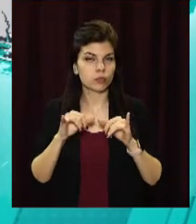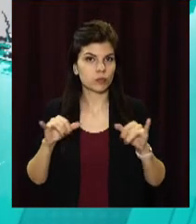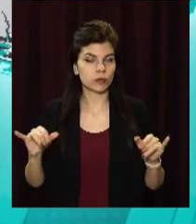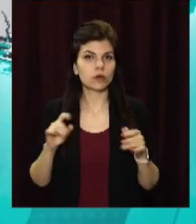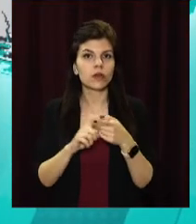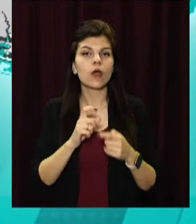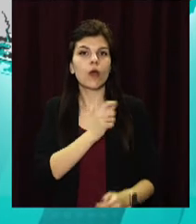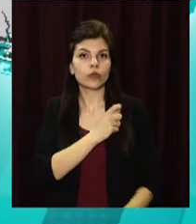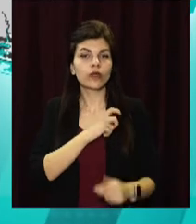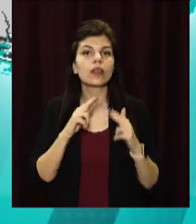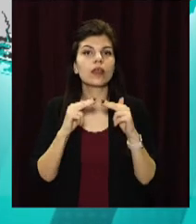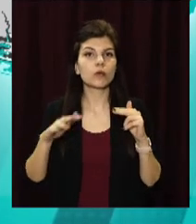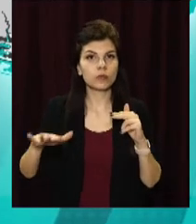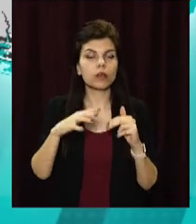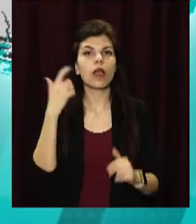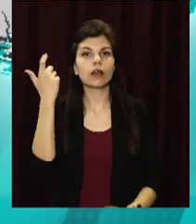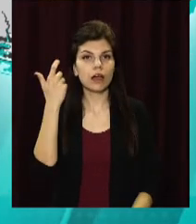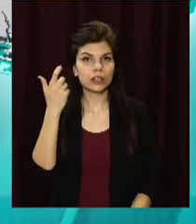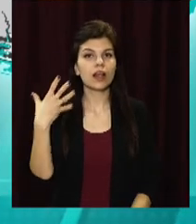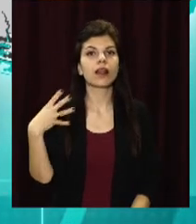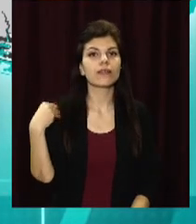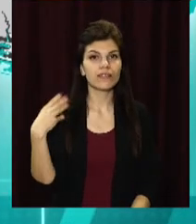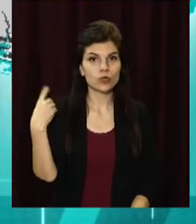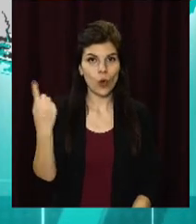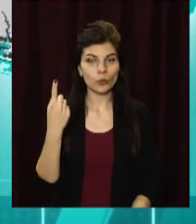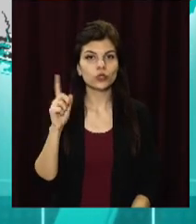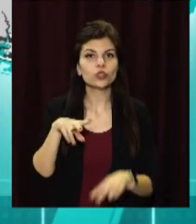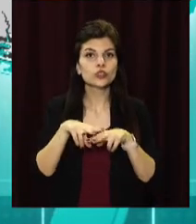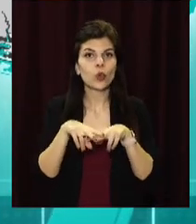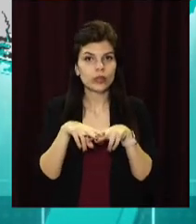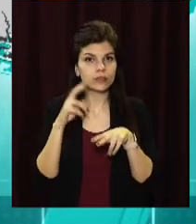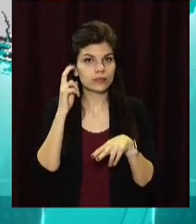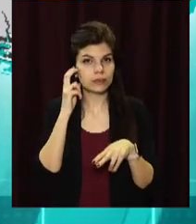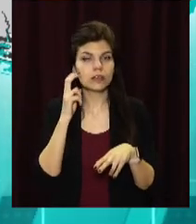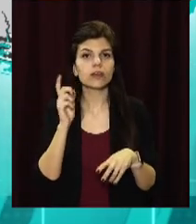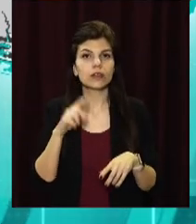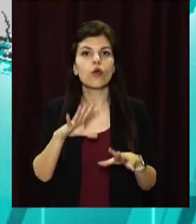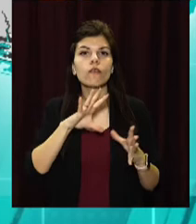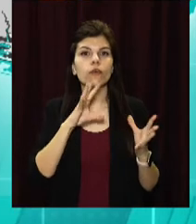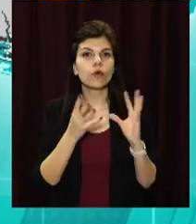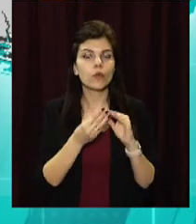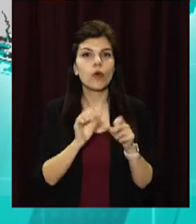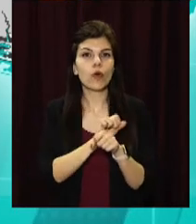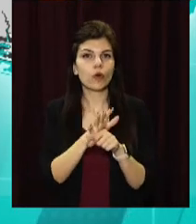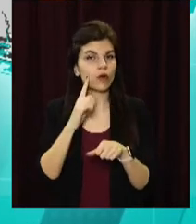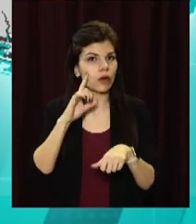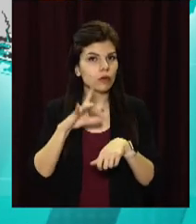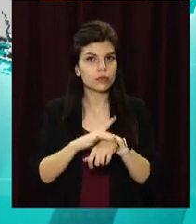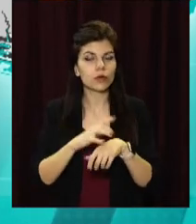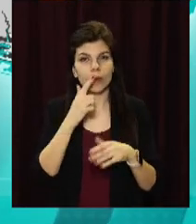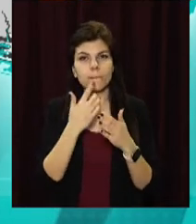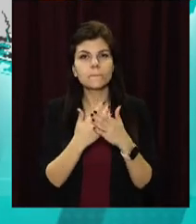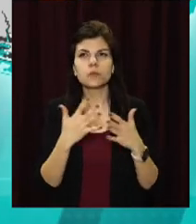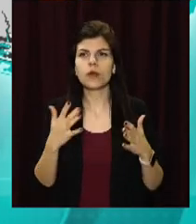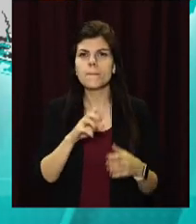заражених в Одеській, Дніпропетровській, Харківській, Львівській областях та столиці. Загалом за час пандемії корону діагностували у більше